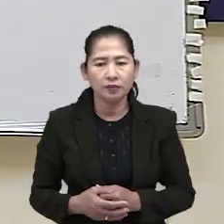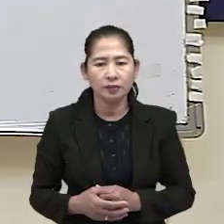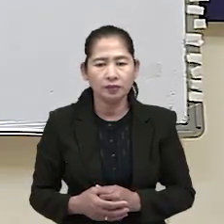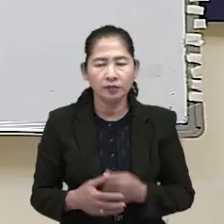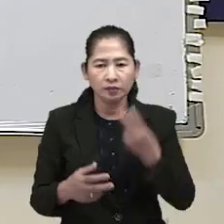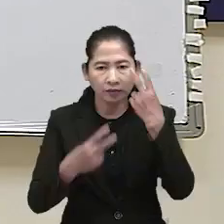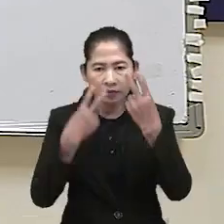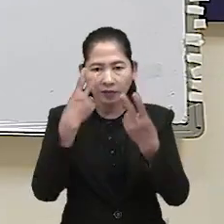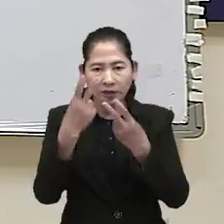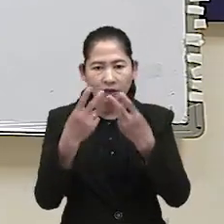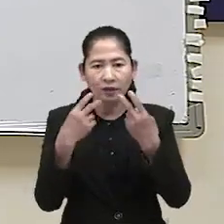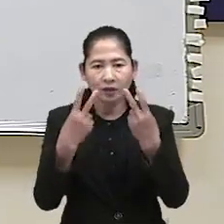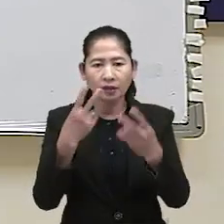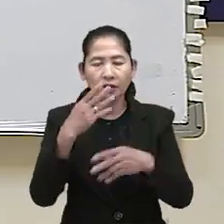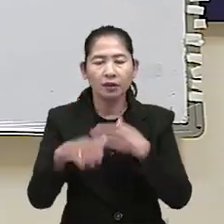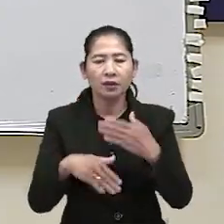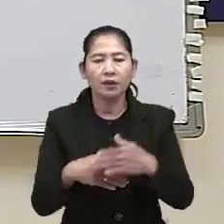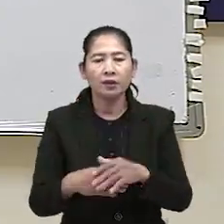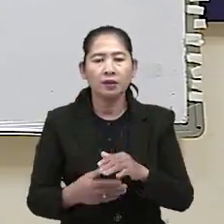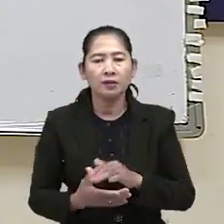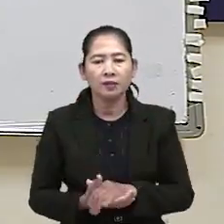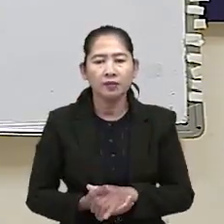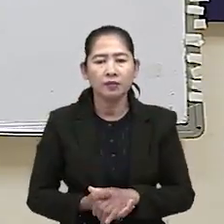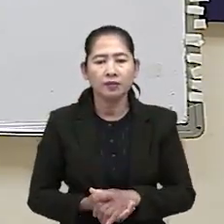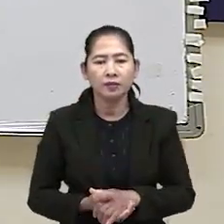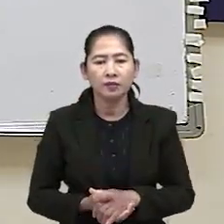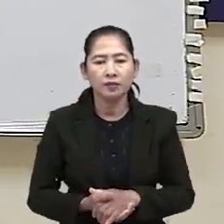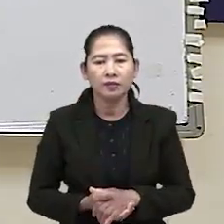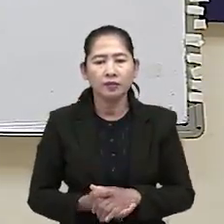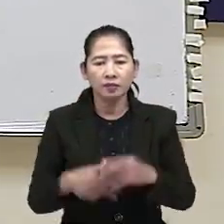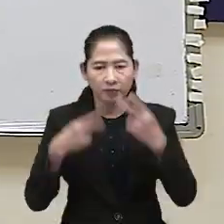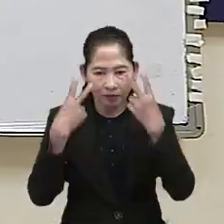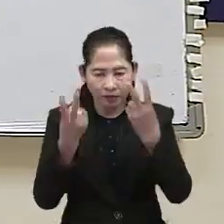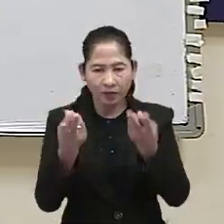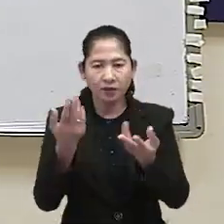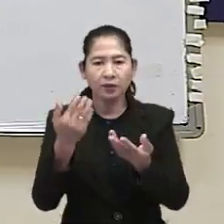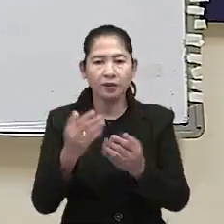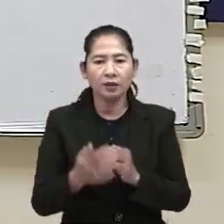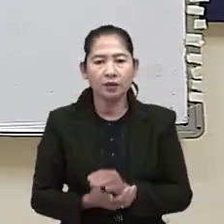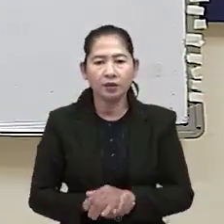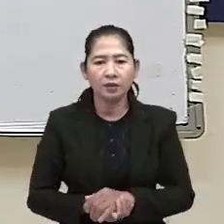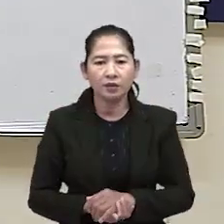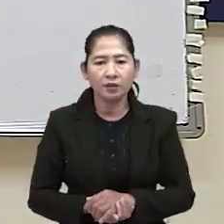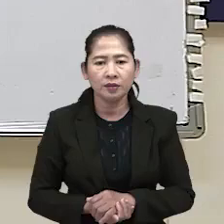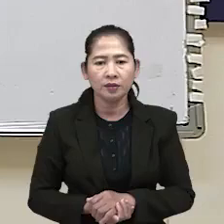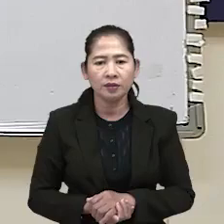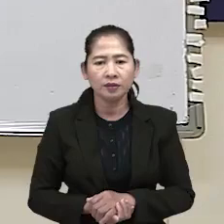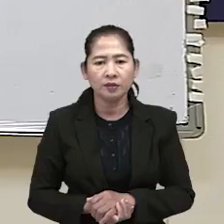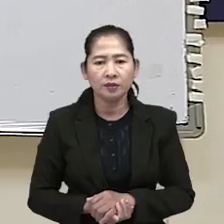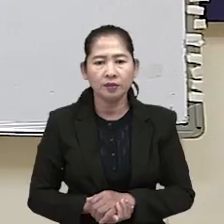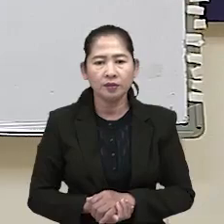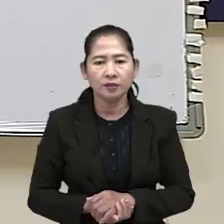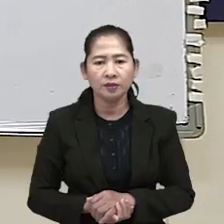កូនមើលឃើញទាំងអស់គ្នាទេកូនទាំងអស់គ្នាសូមមើលសារឡើងវិញកូនណាអ